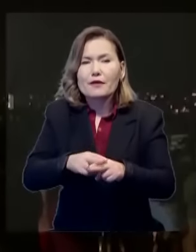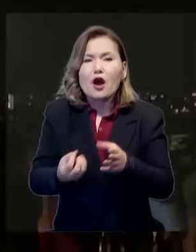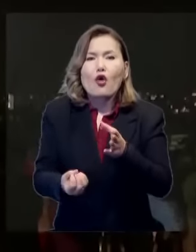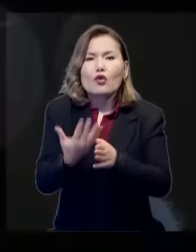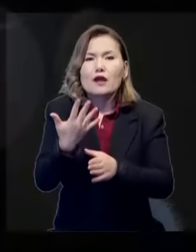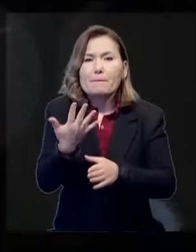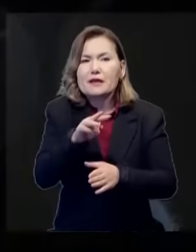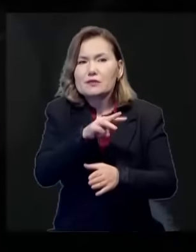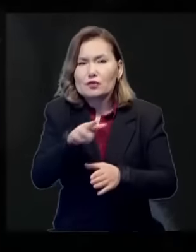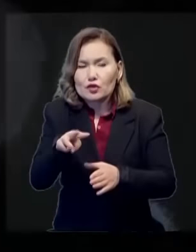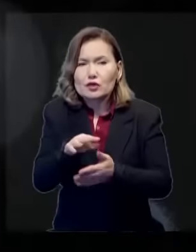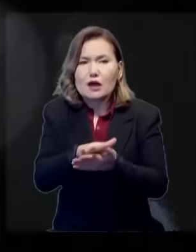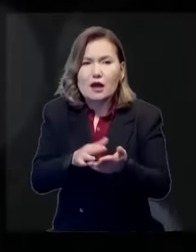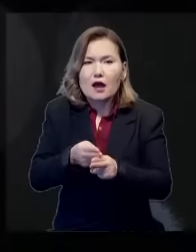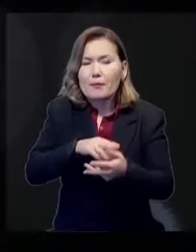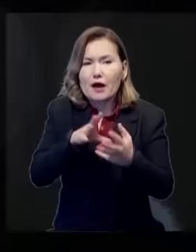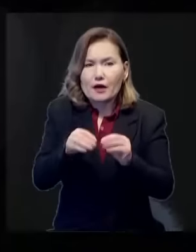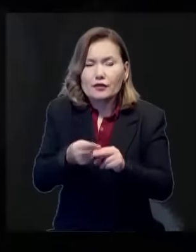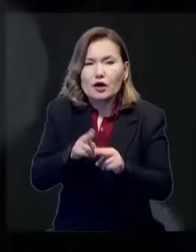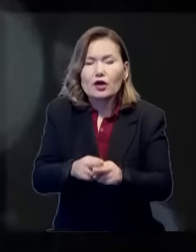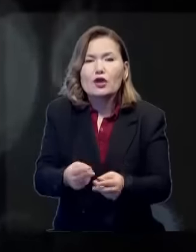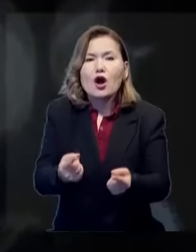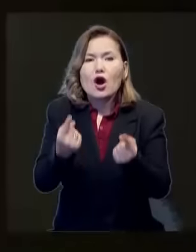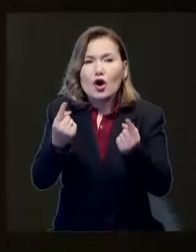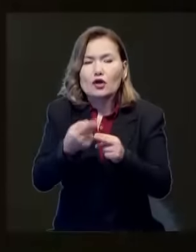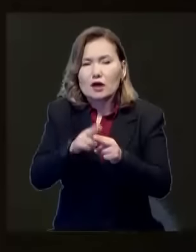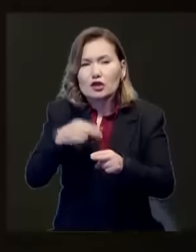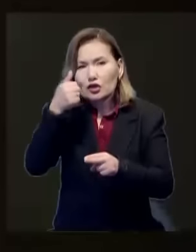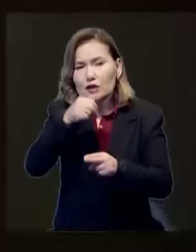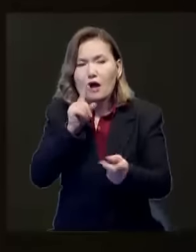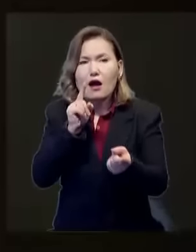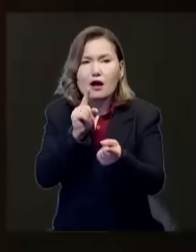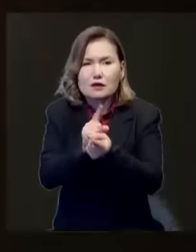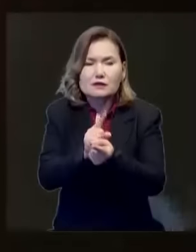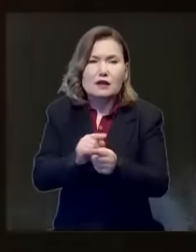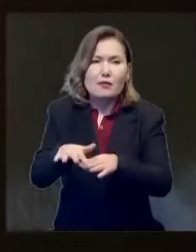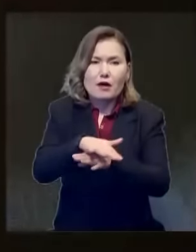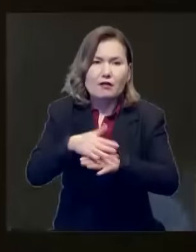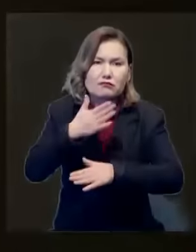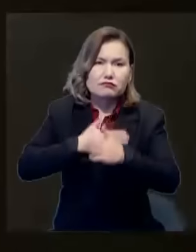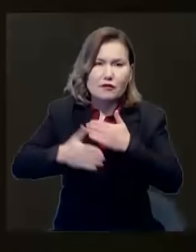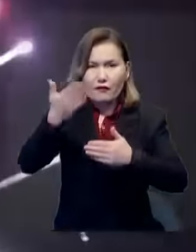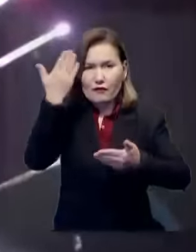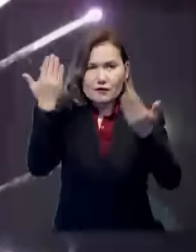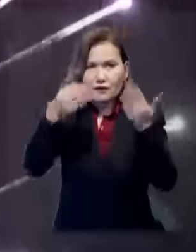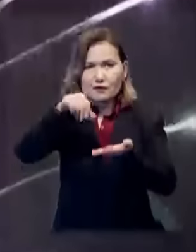созылды. Фиджи мемлекеті мен Тонга корольдігі де ұлы жылын алғаш болып қарсы алды.